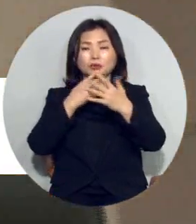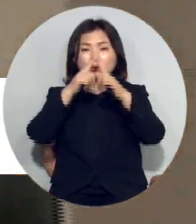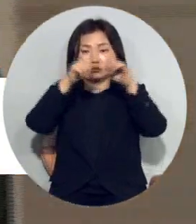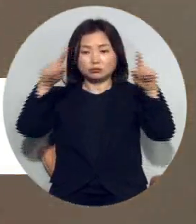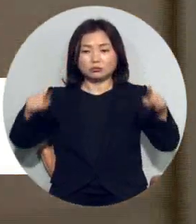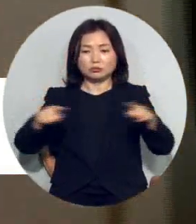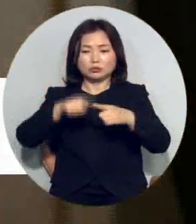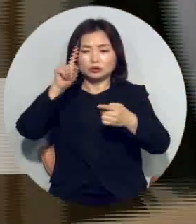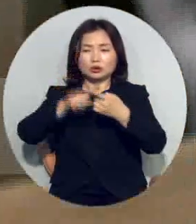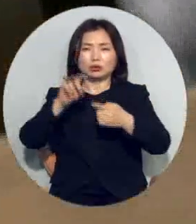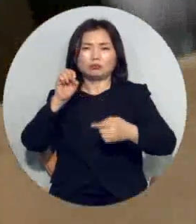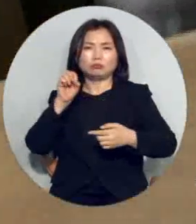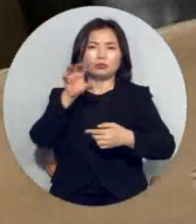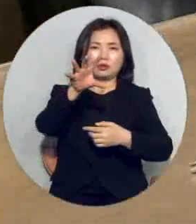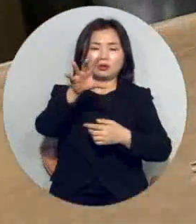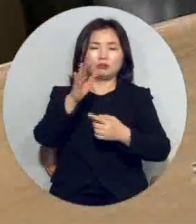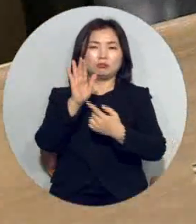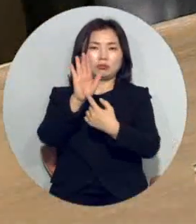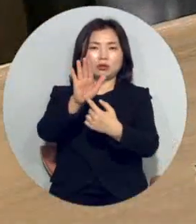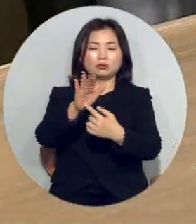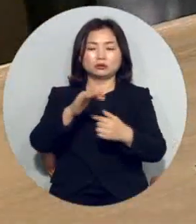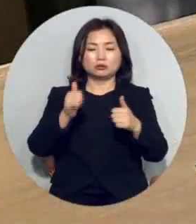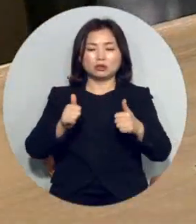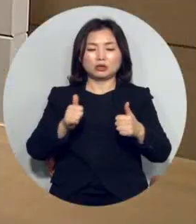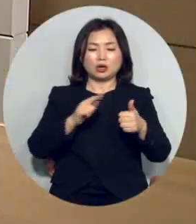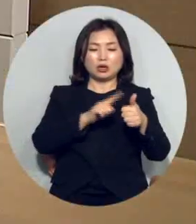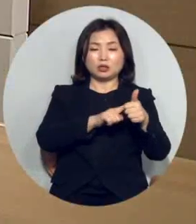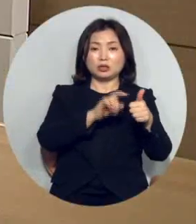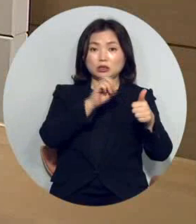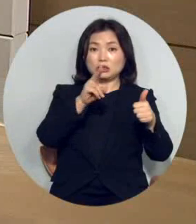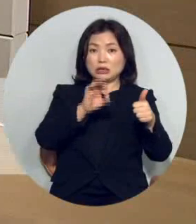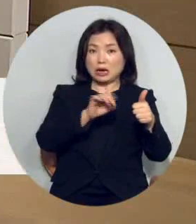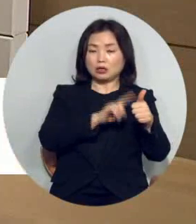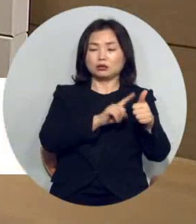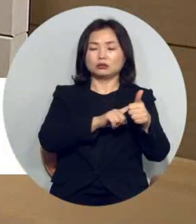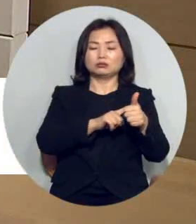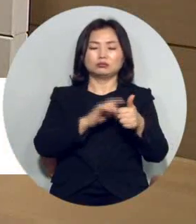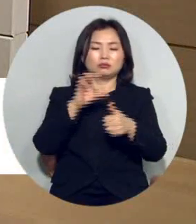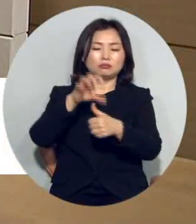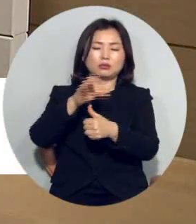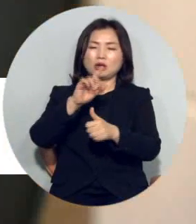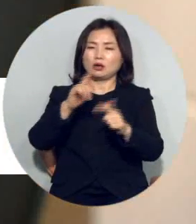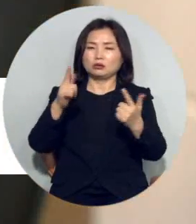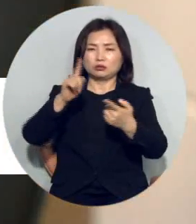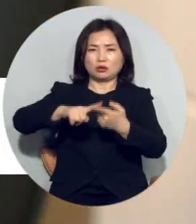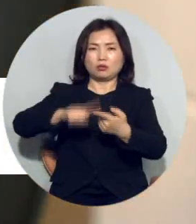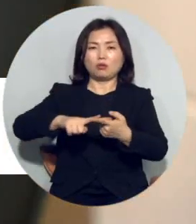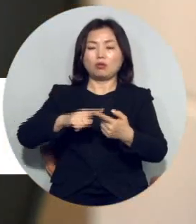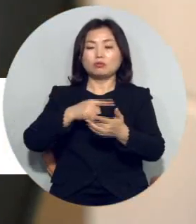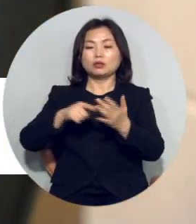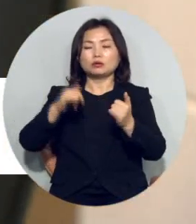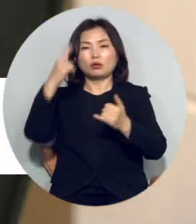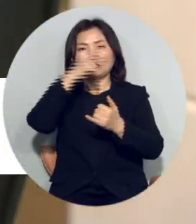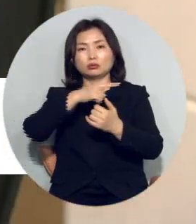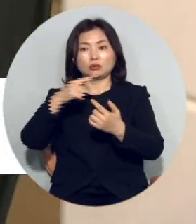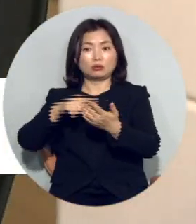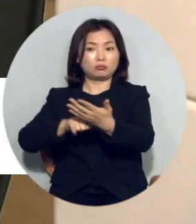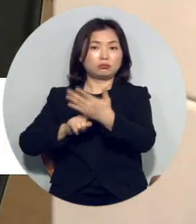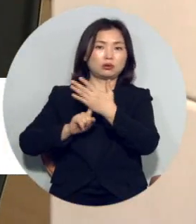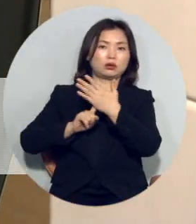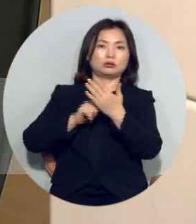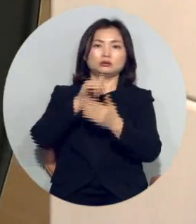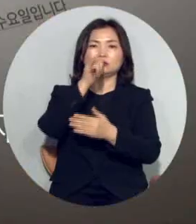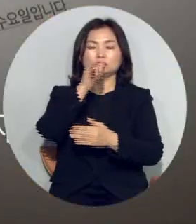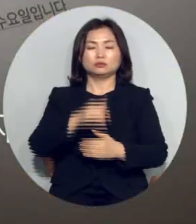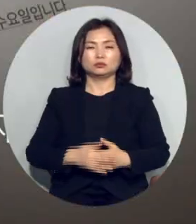화면에 띄워져 씁니다 그러나 재판장 인 양 모 부장판사는 이를 제지하지 않았고 피해자 10 굴은 그대로 노출